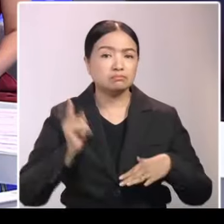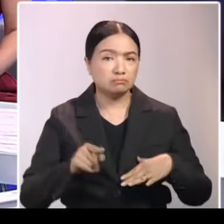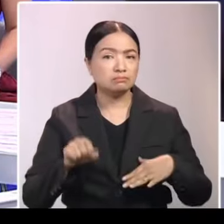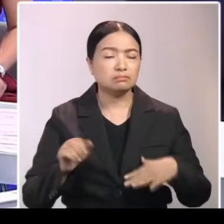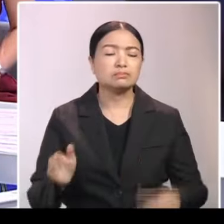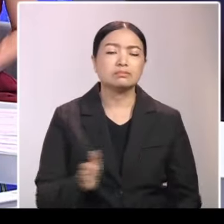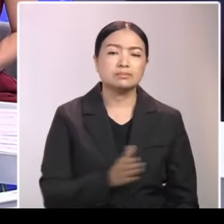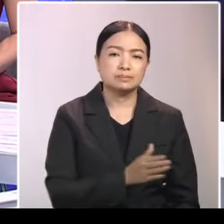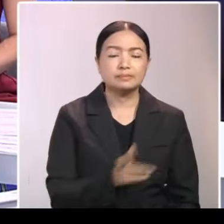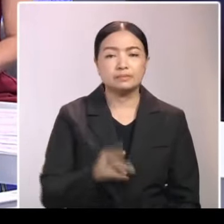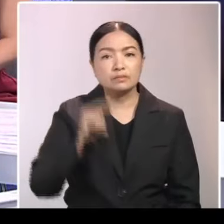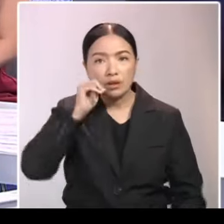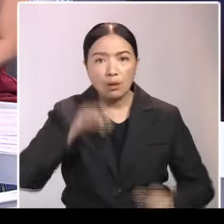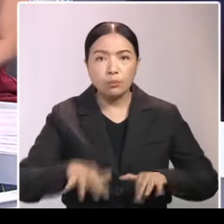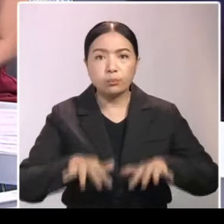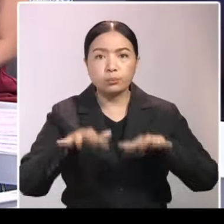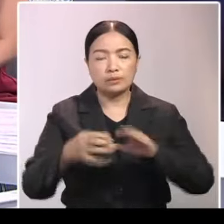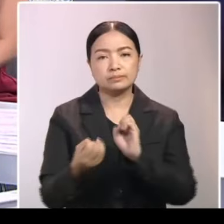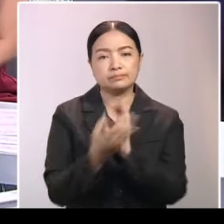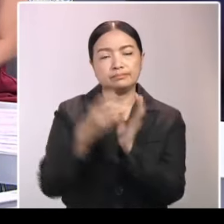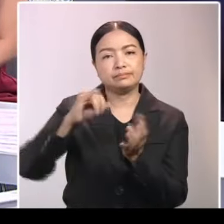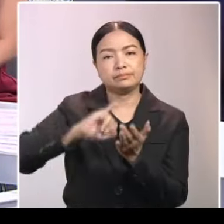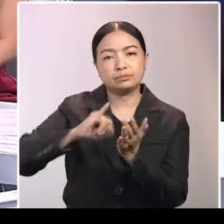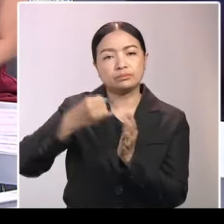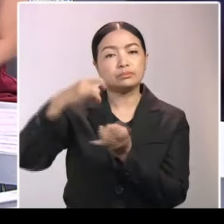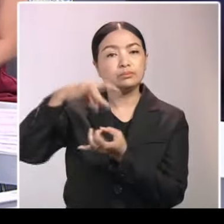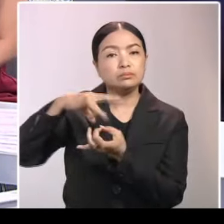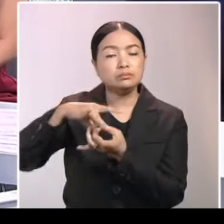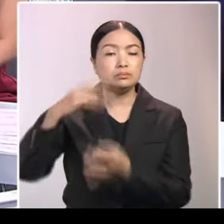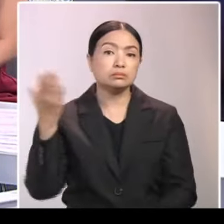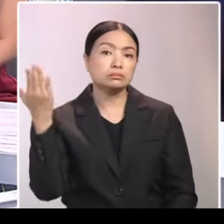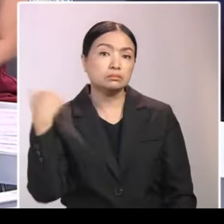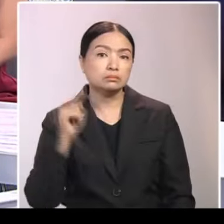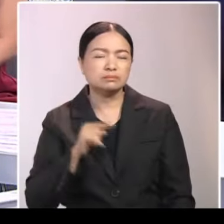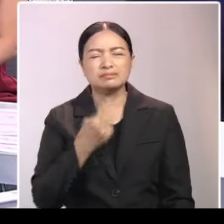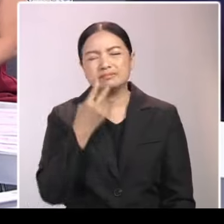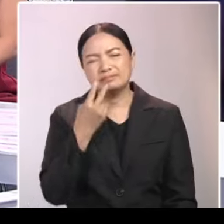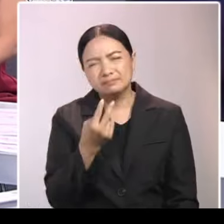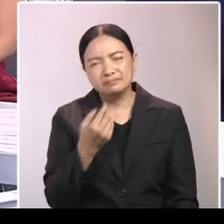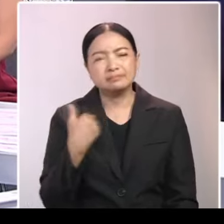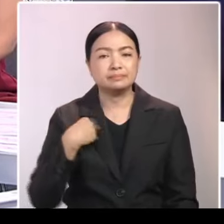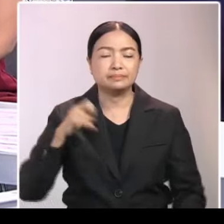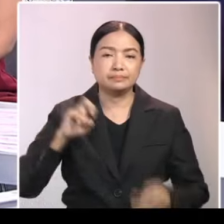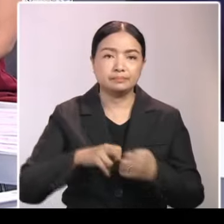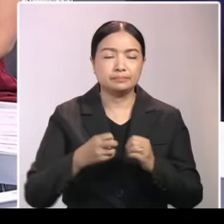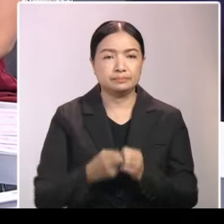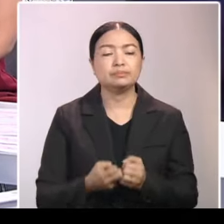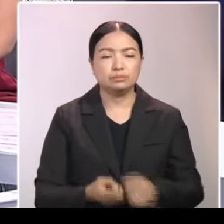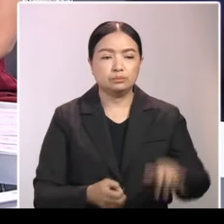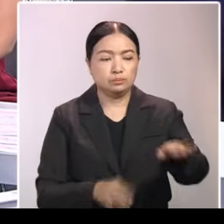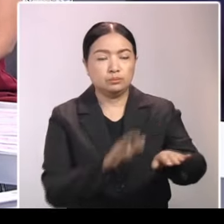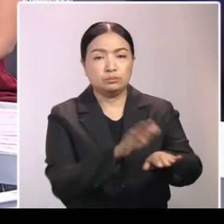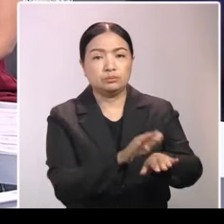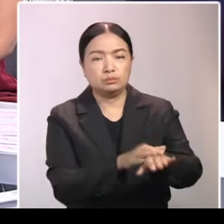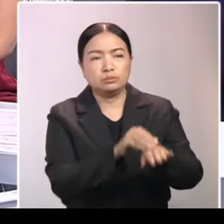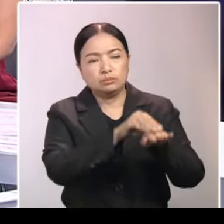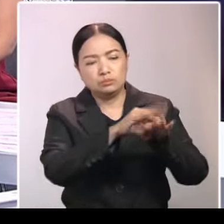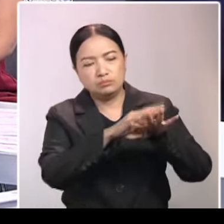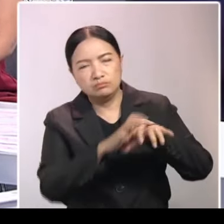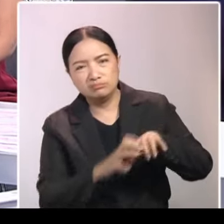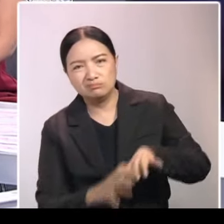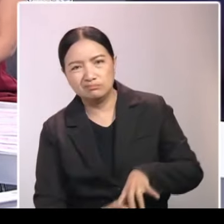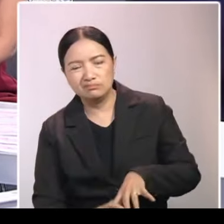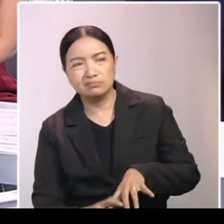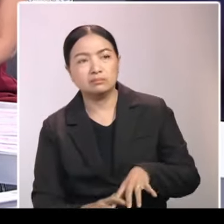ดูเรื่องผลกระทบจากน้ำท่วมกันบ้างที่สุโขทัยคุณผู้ชมเมื่อวานนี้เนี่ยเกิดเหตุไม่คาดฝันขึ้นมาเมื่อตลิ่งแม่น้ำยมทรุดตัวลง